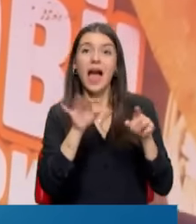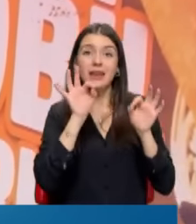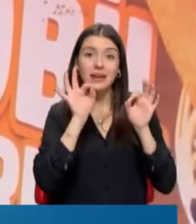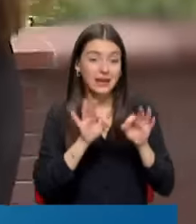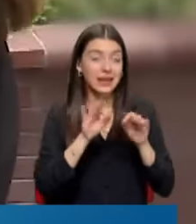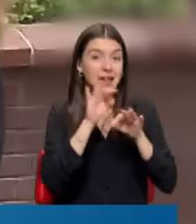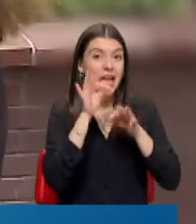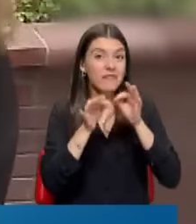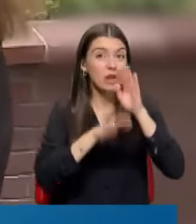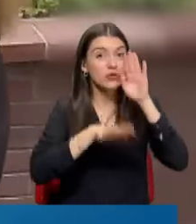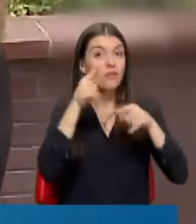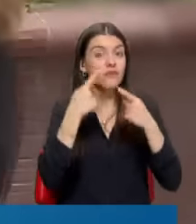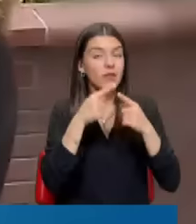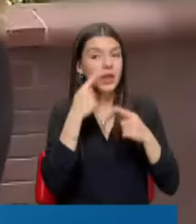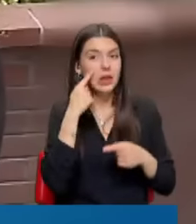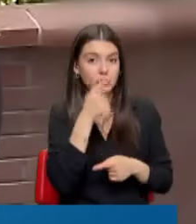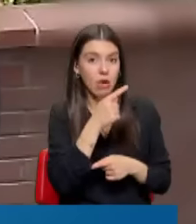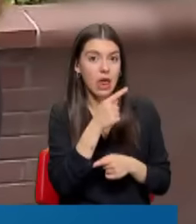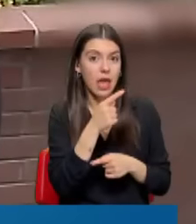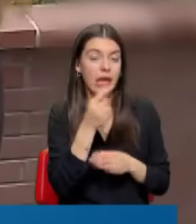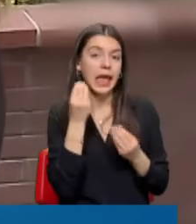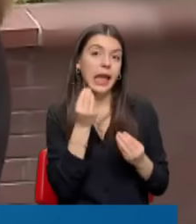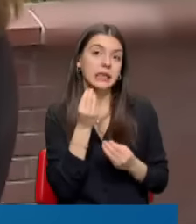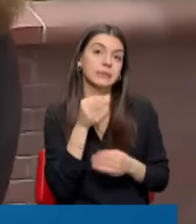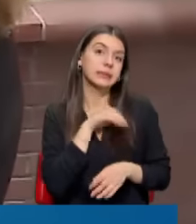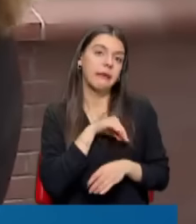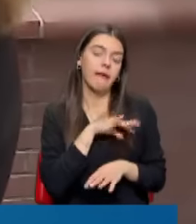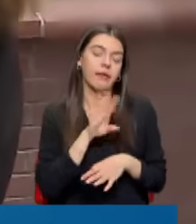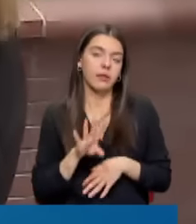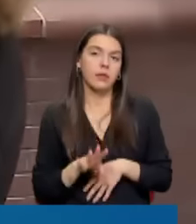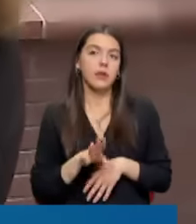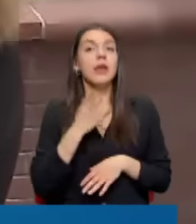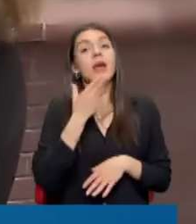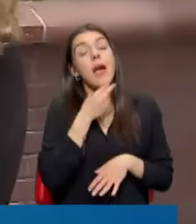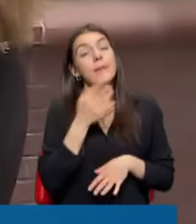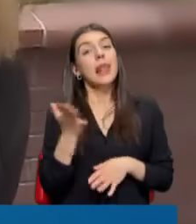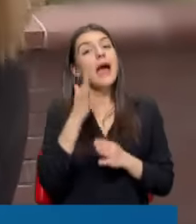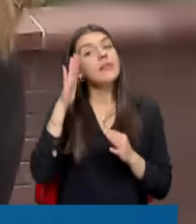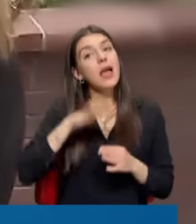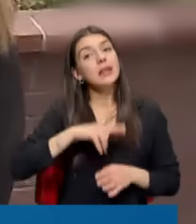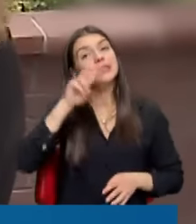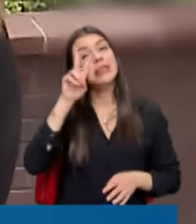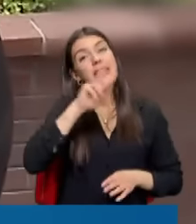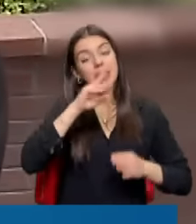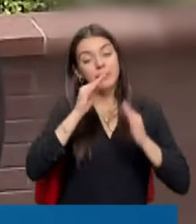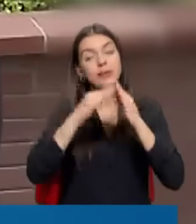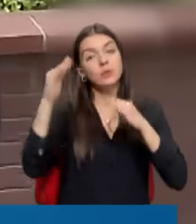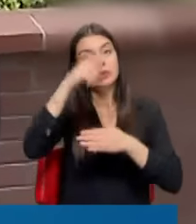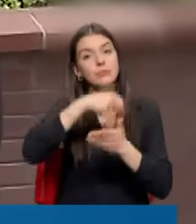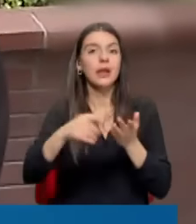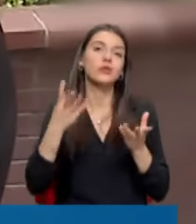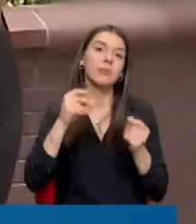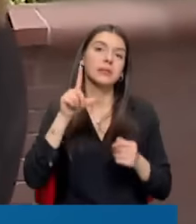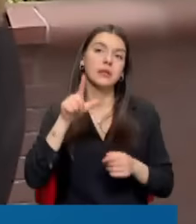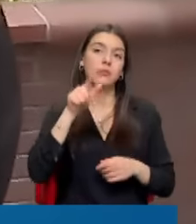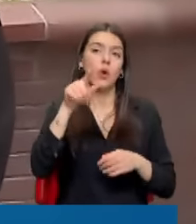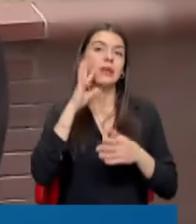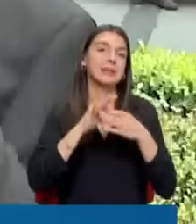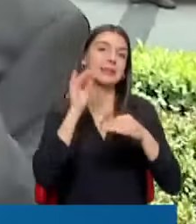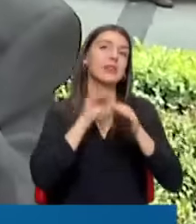anlatılması tepkili. Alım gücü düştü. Onun için emekli en az 20 üstünde olması lazım ki